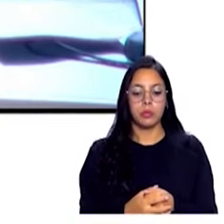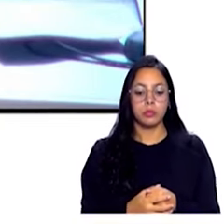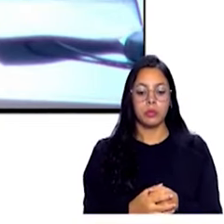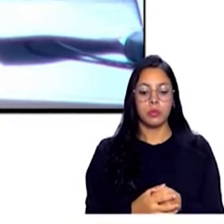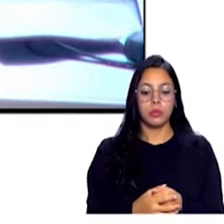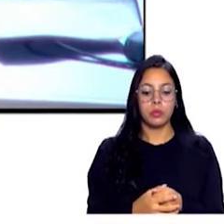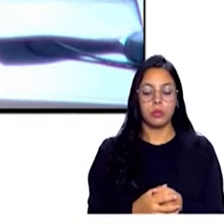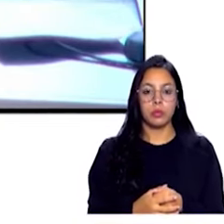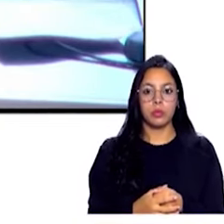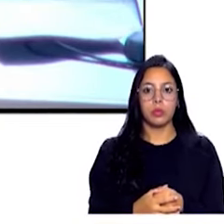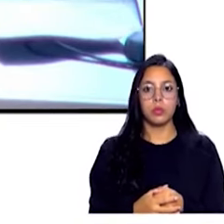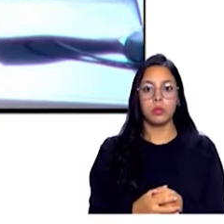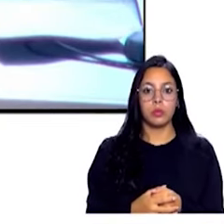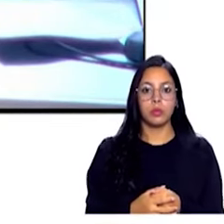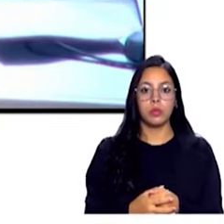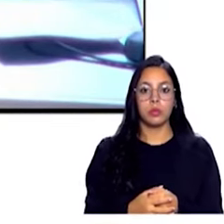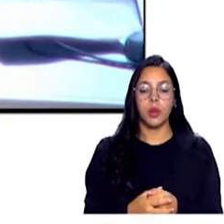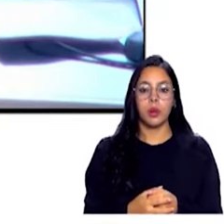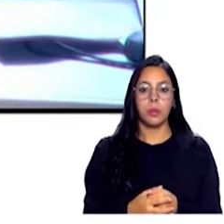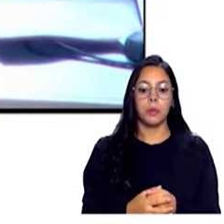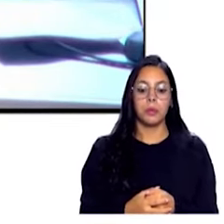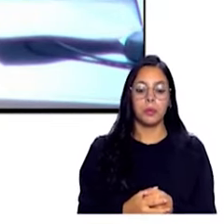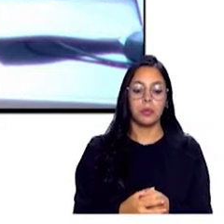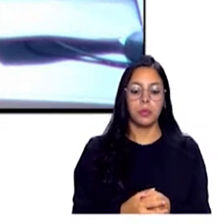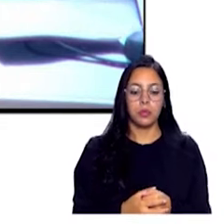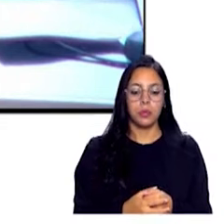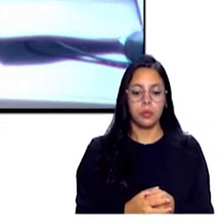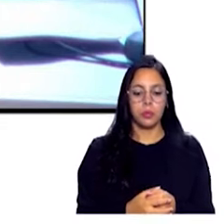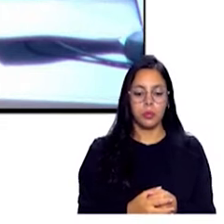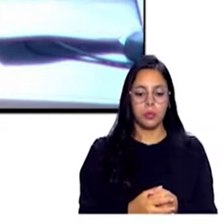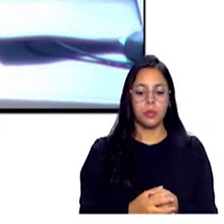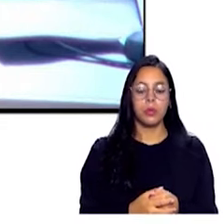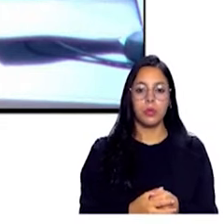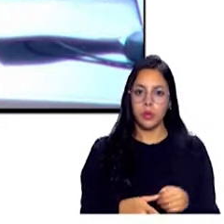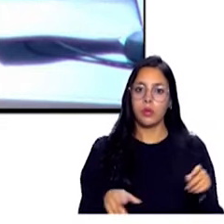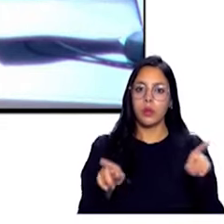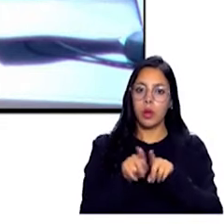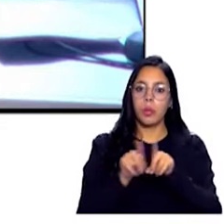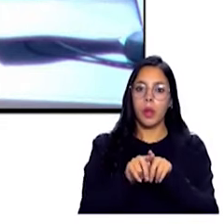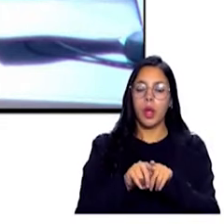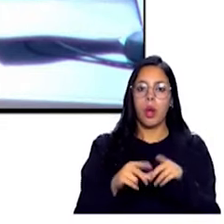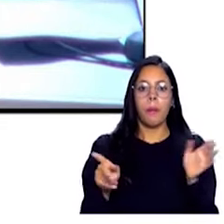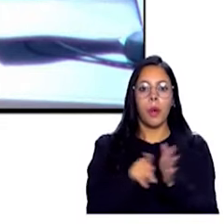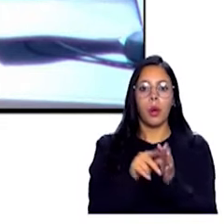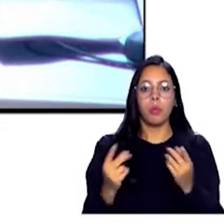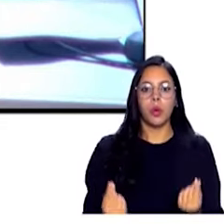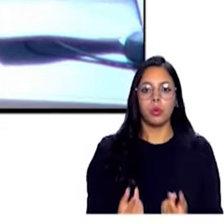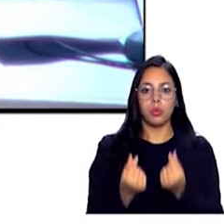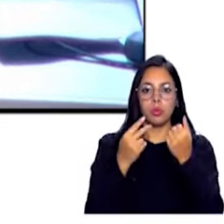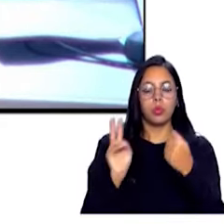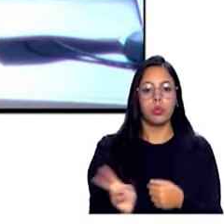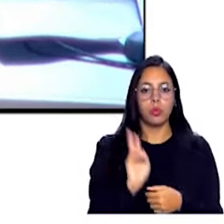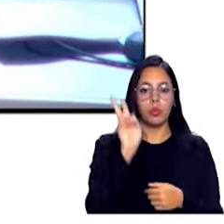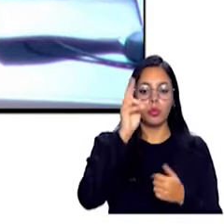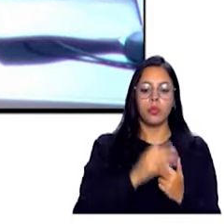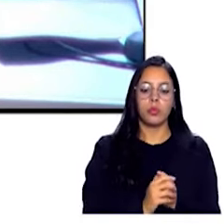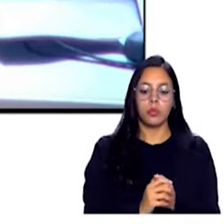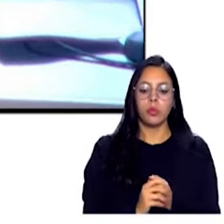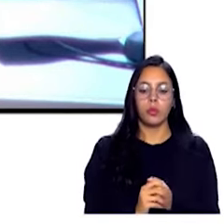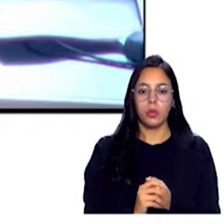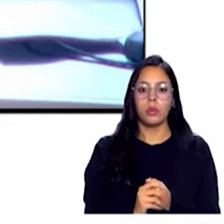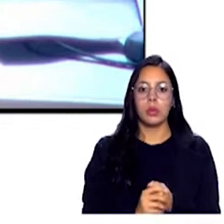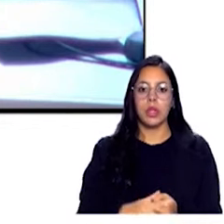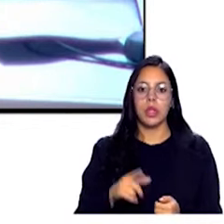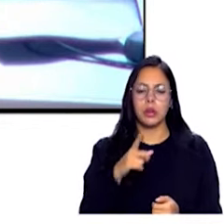existe en espagne Il Y A de nombreux états qui utilisent ce crre financier Il y a un refus TRS net en France de ce crre